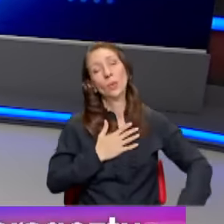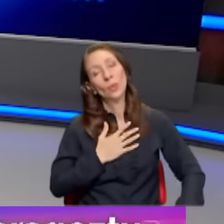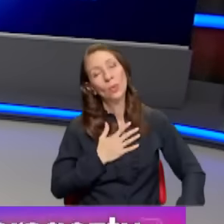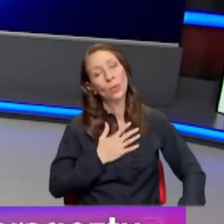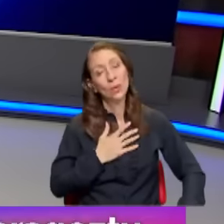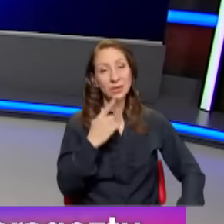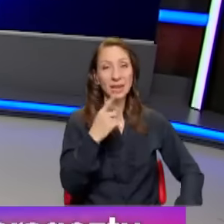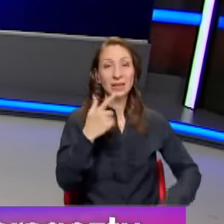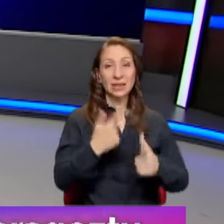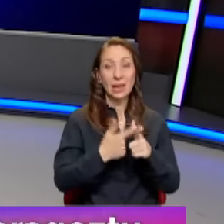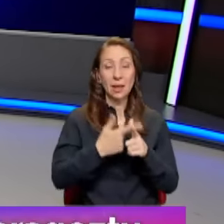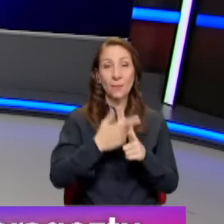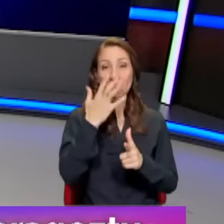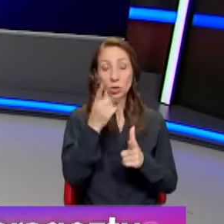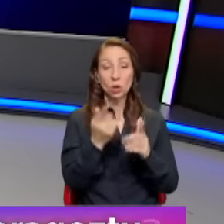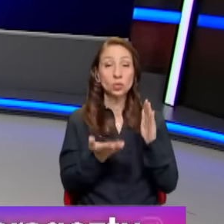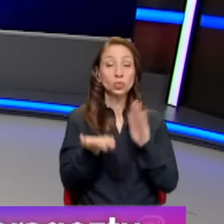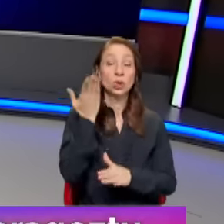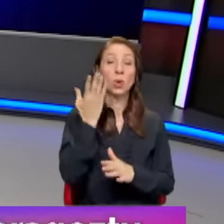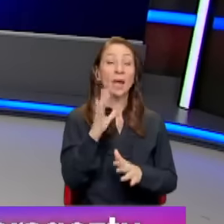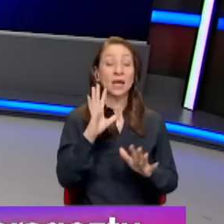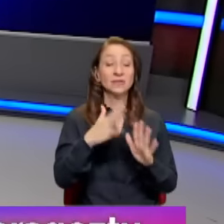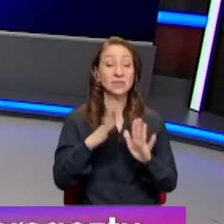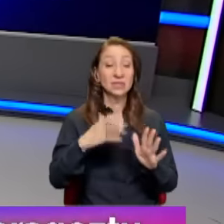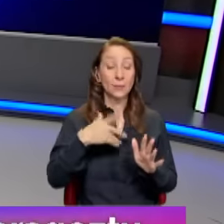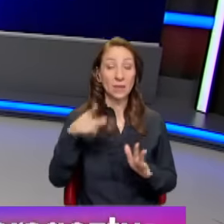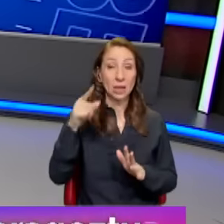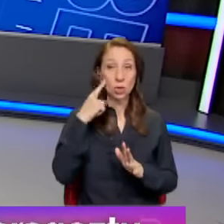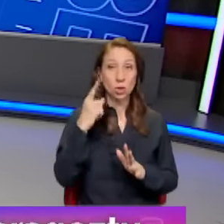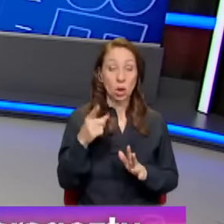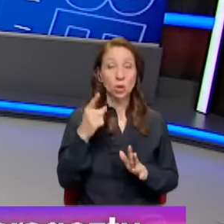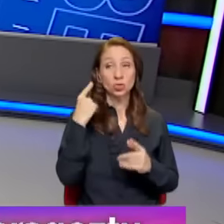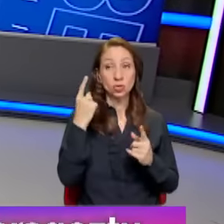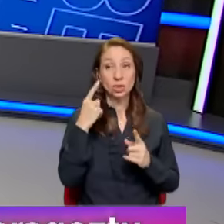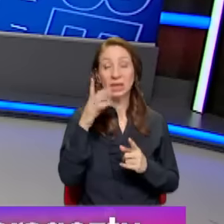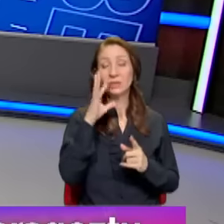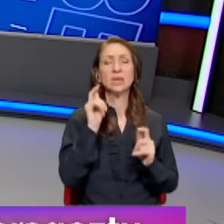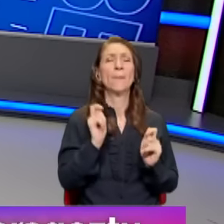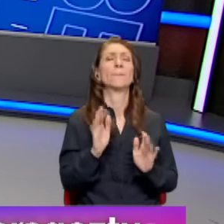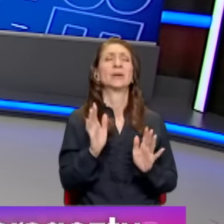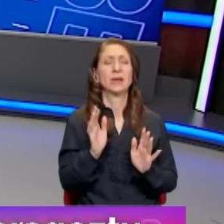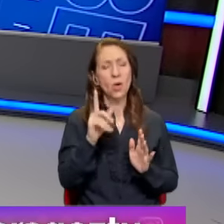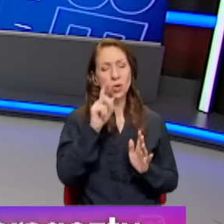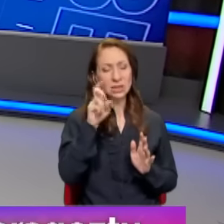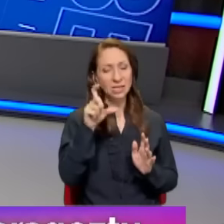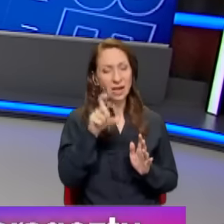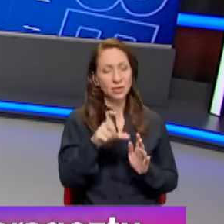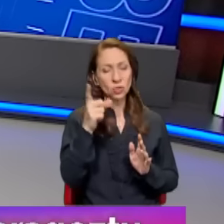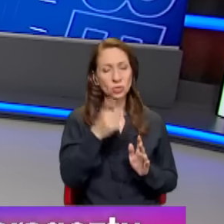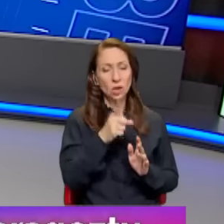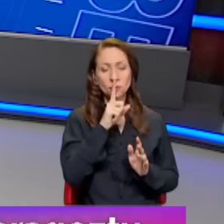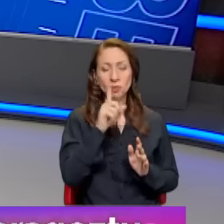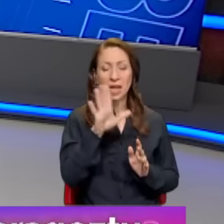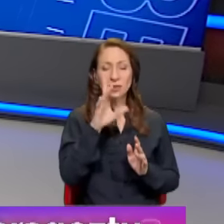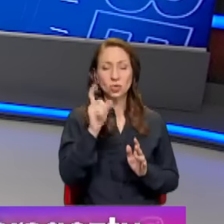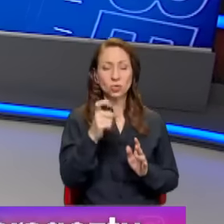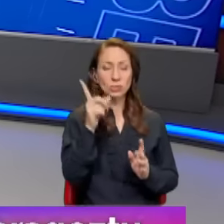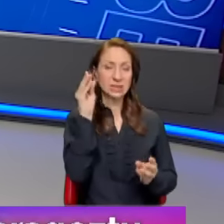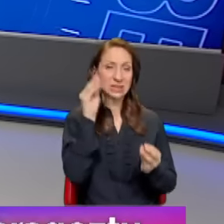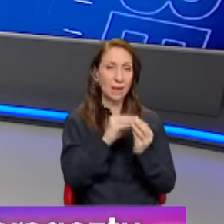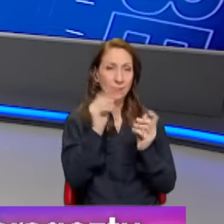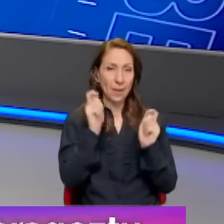kiralarda beklenti bu kadar yüksek olmaz Ev sahipleri nezdinde diye düşünüldü kimse uymadı 18 ayda % 1159